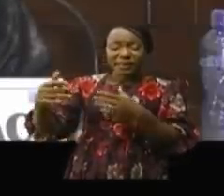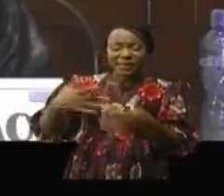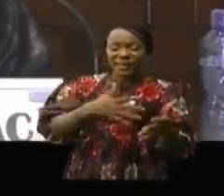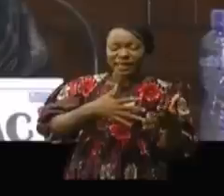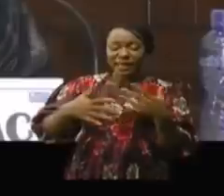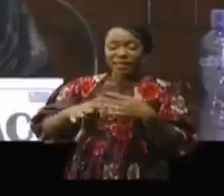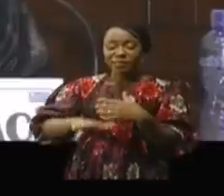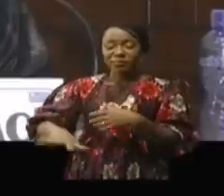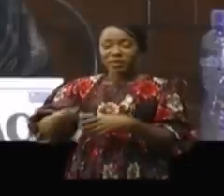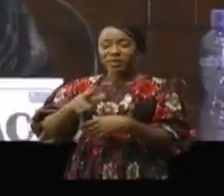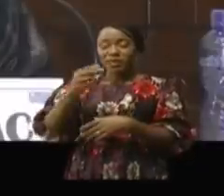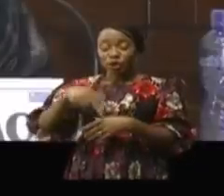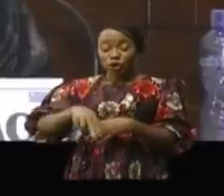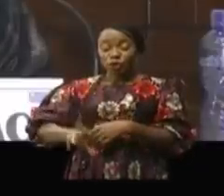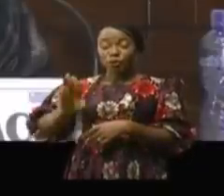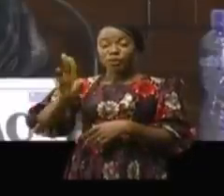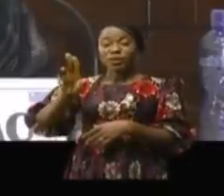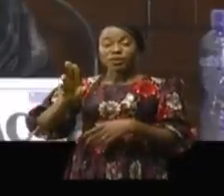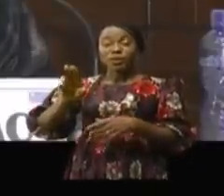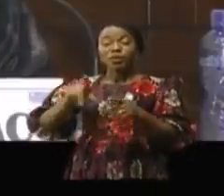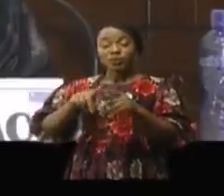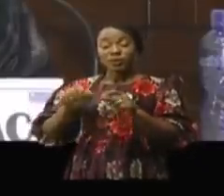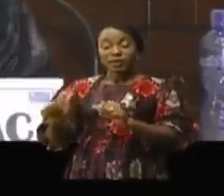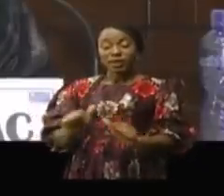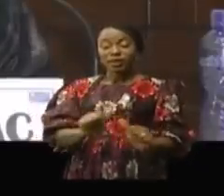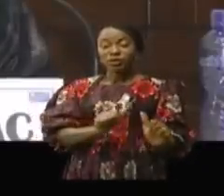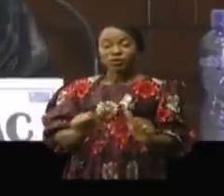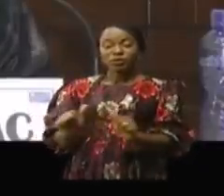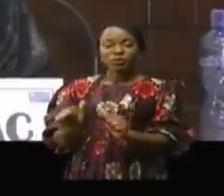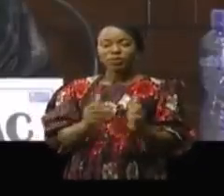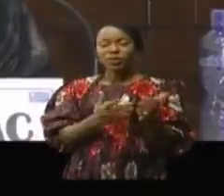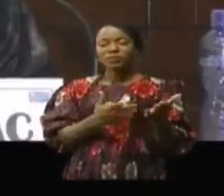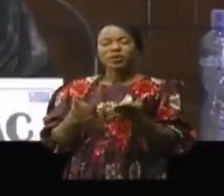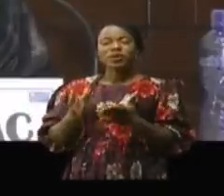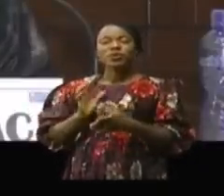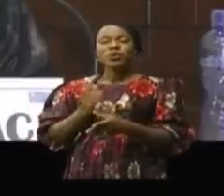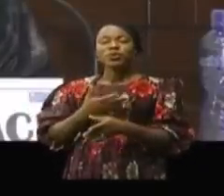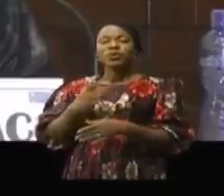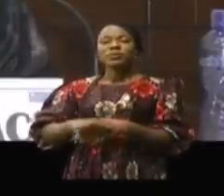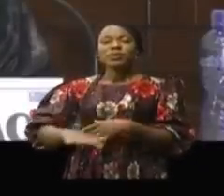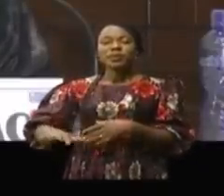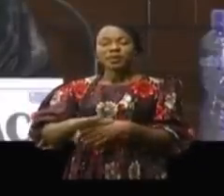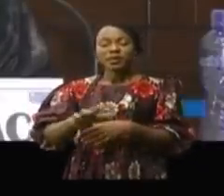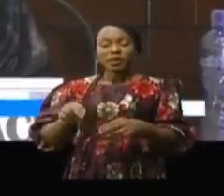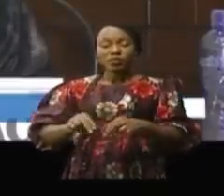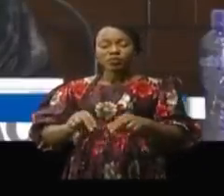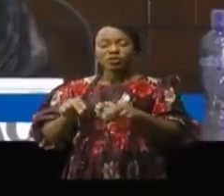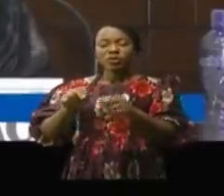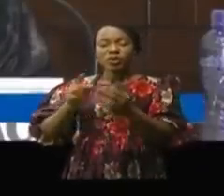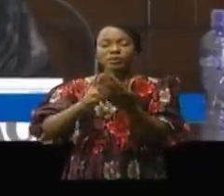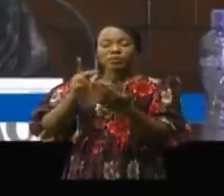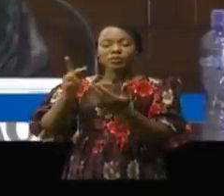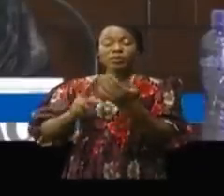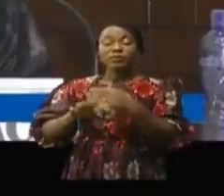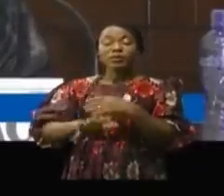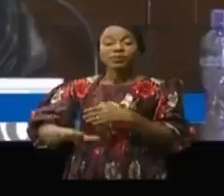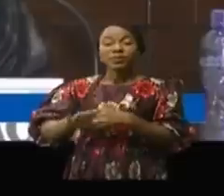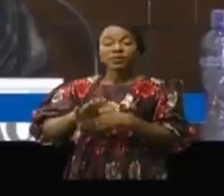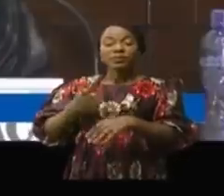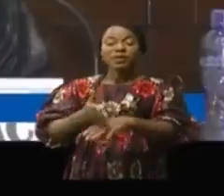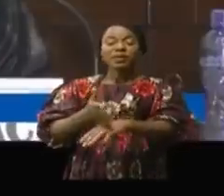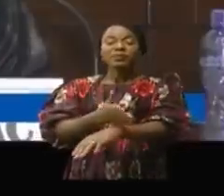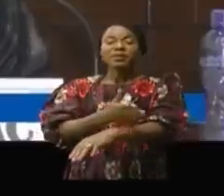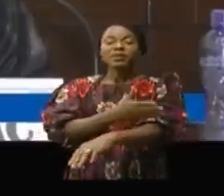mène le gouvernement en vue de hisser notre pays à moyen terme au rang de pays